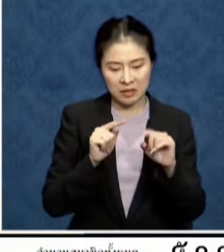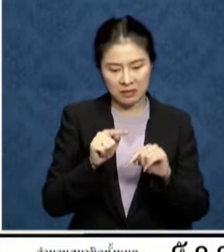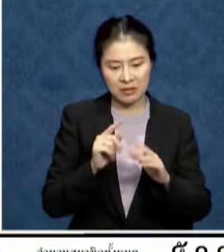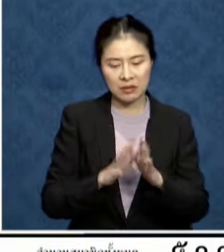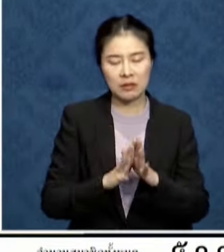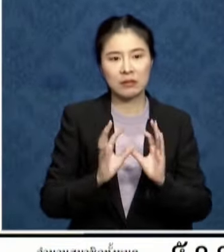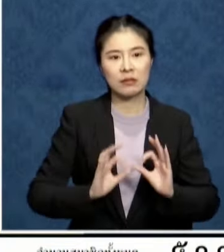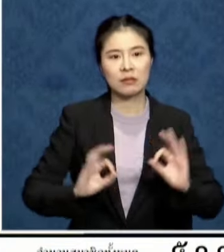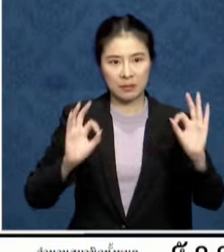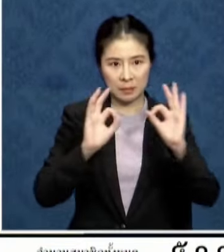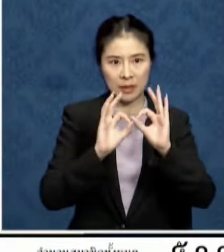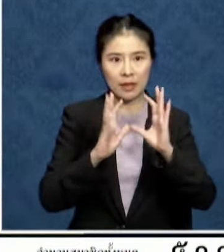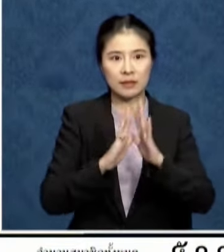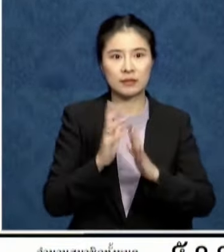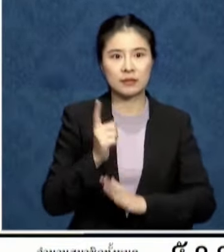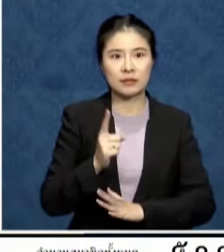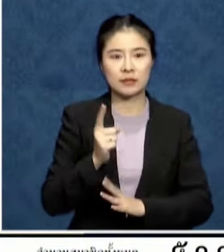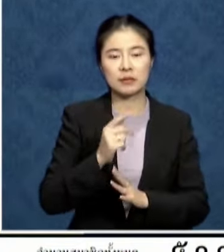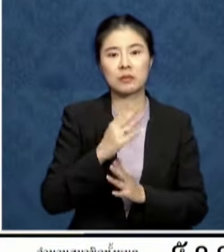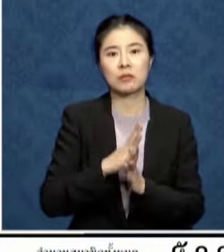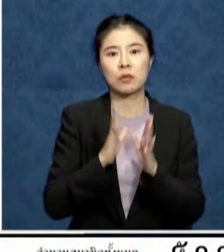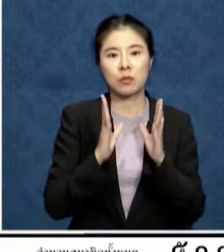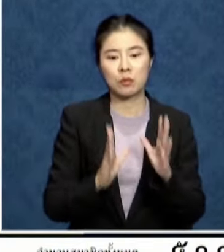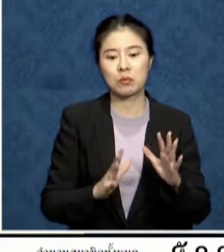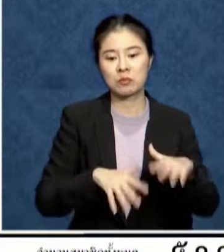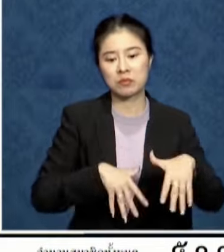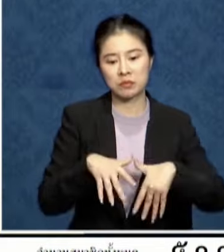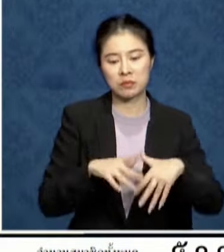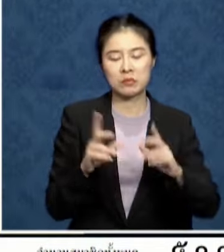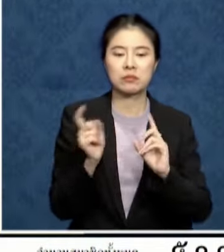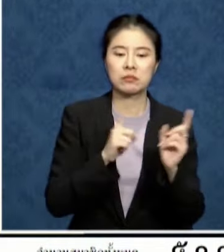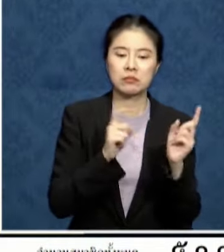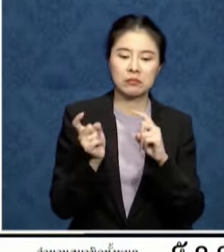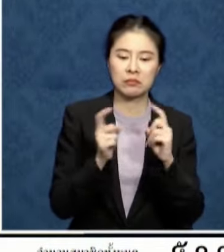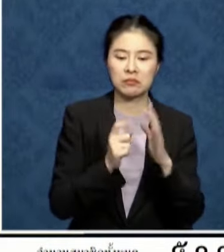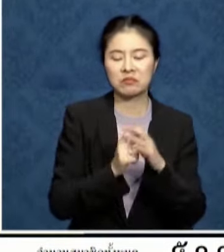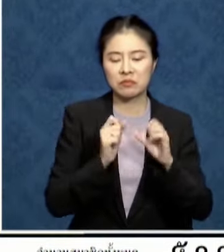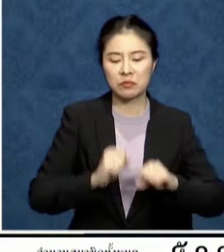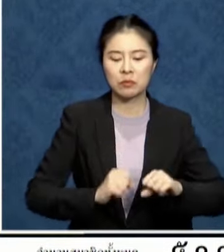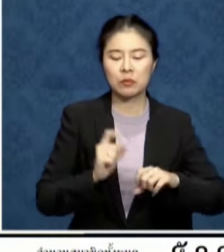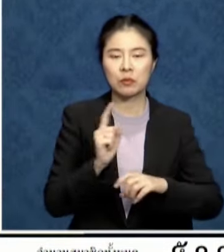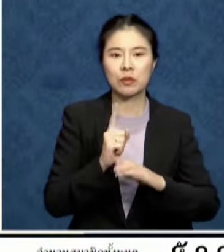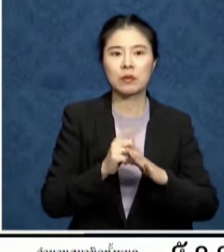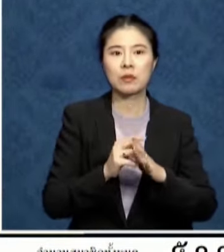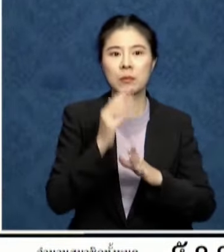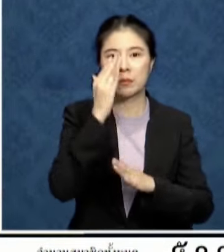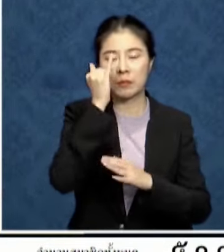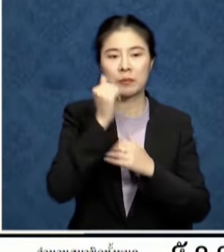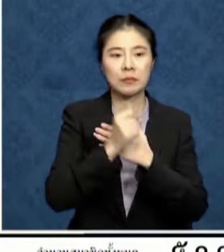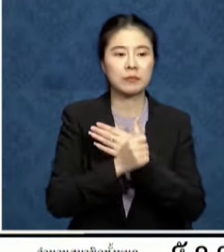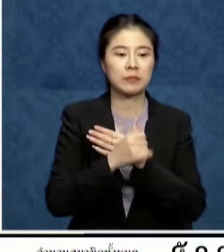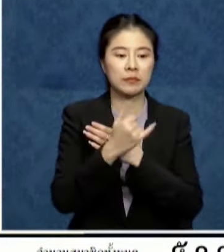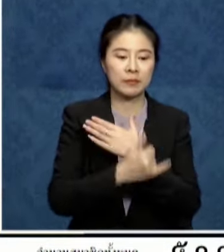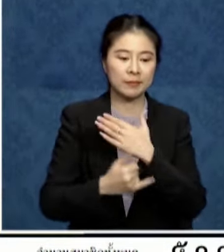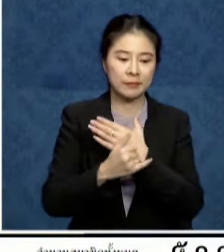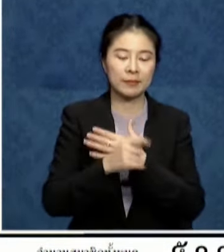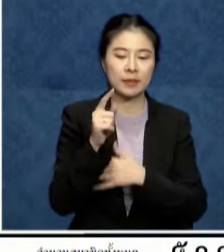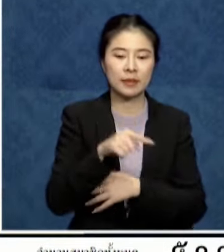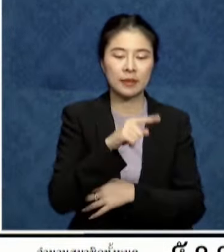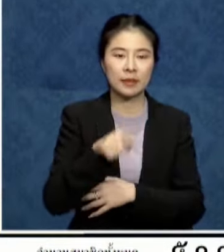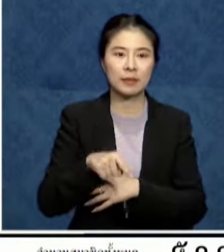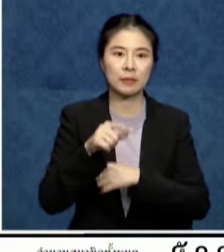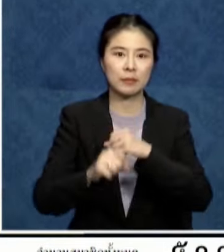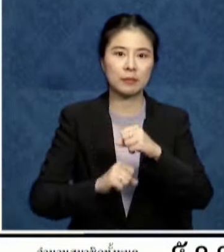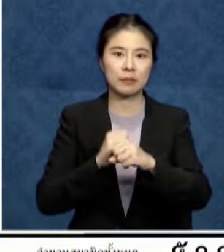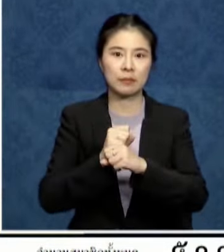างให้เห็นภาพว่ามันเป็นข้อถกเถียงที่สำคัญพอสมควรในการจัดประชามติที่สหราชอาณาจักรเมื่อปี2016เกี่ยวกับเรื่อง Brexit หรือว่าการ